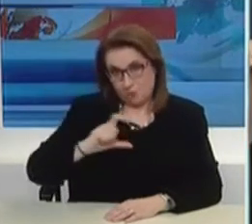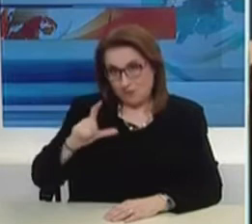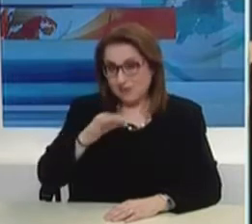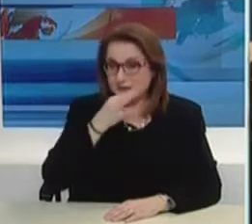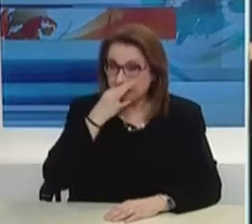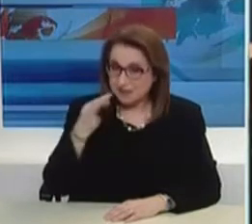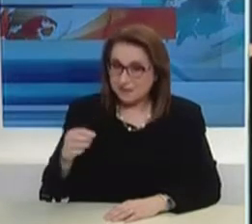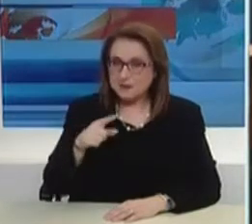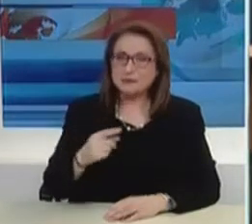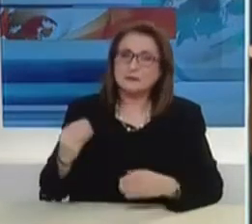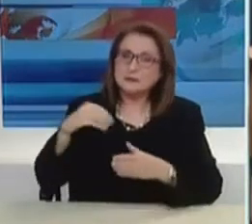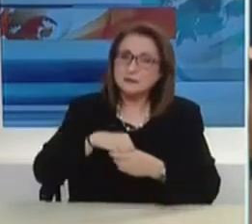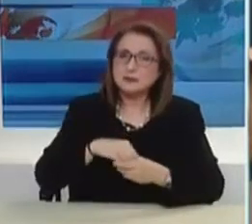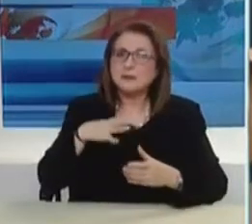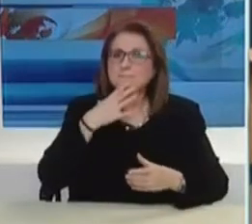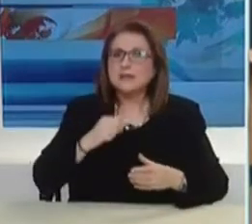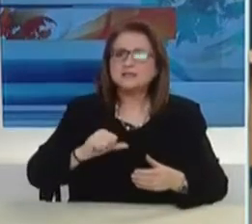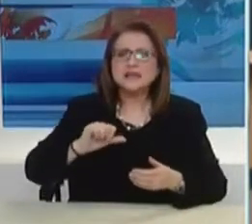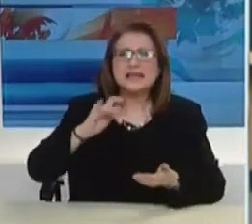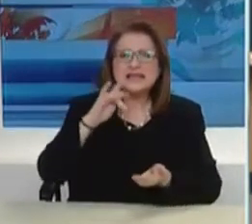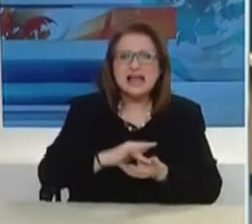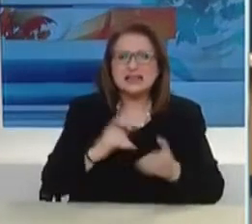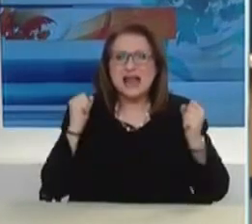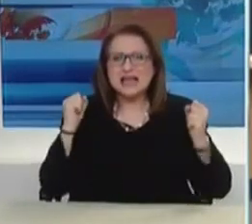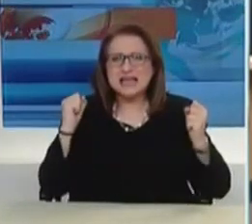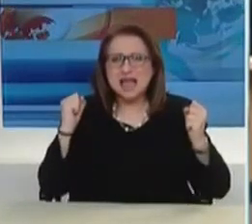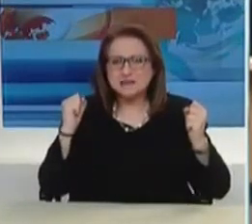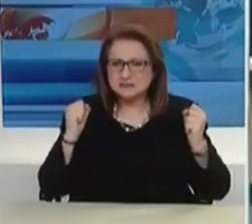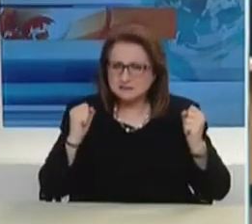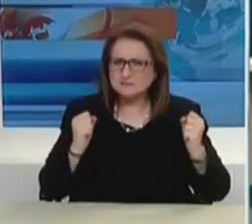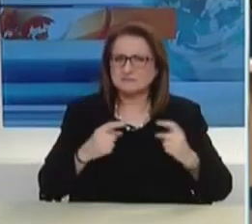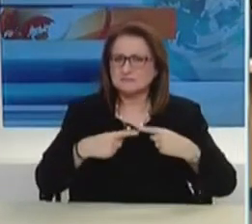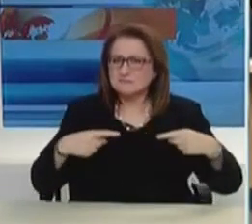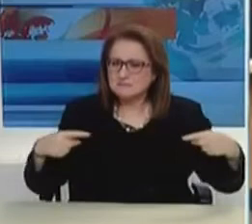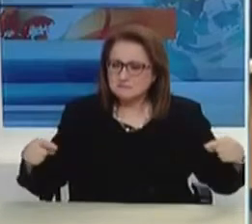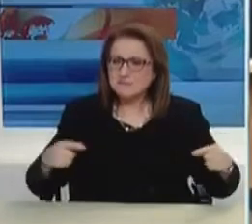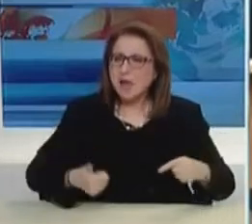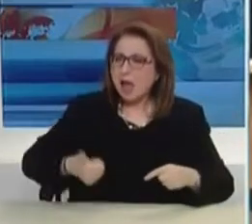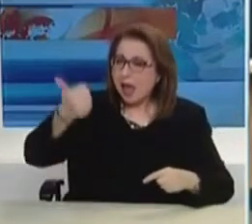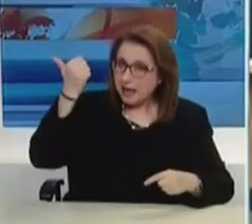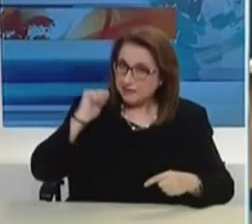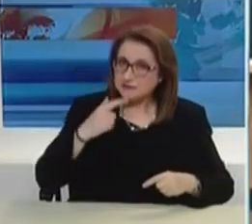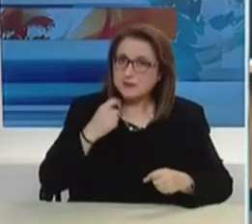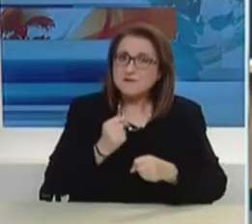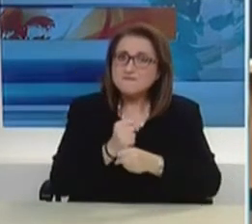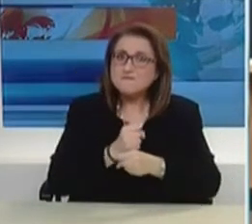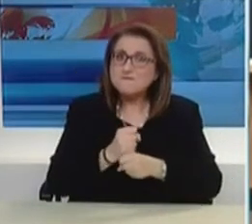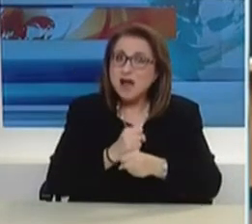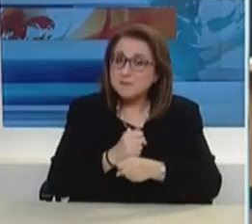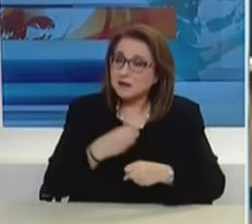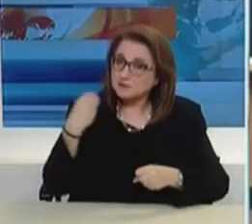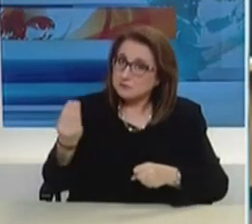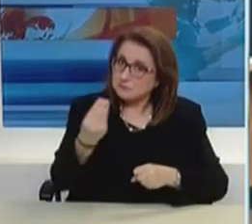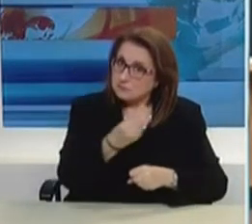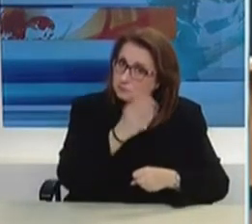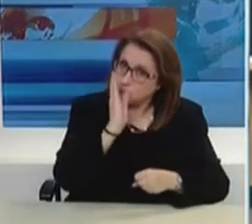κορονοϊό εντάσσεται και η πρωτοβάθμια φροντίδα υγείας. Χθες, η Επιτροπή Εμπειρογνωμόνων ενέκρινε τη χορήγηση φαρμάκων και σε ασθενείς που δεν